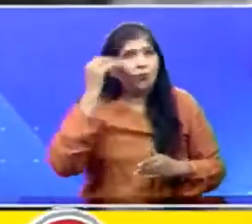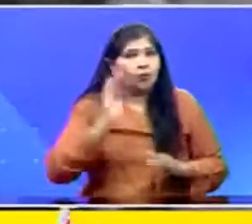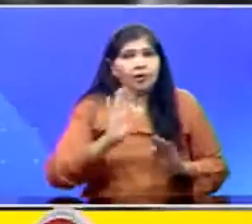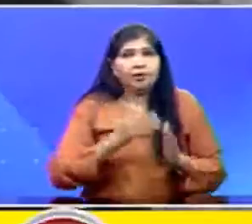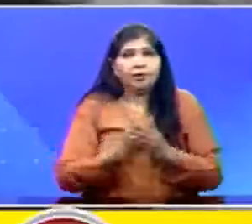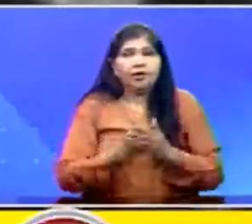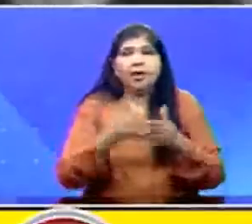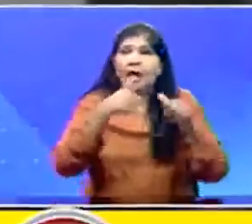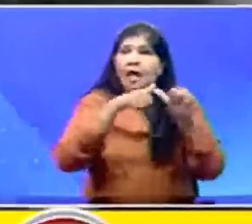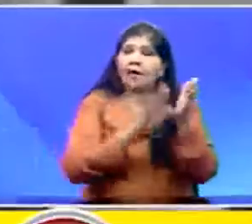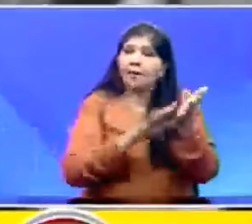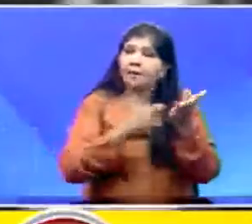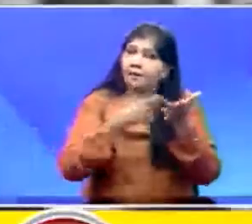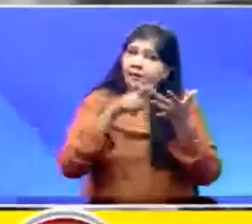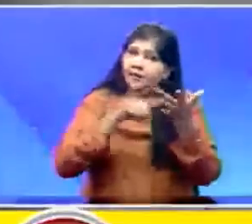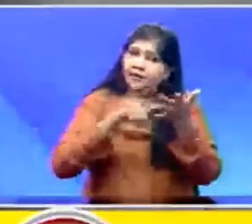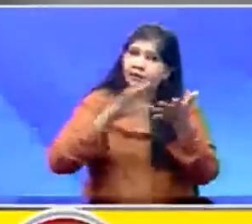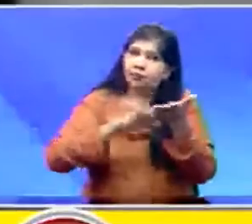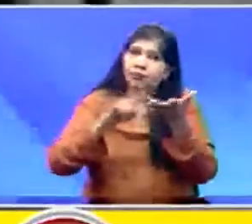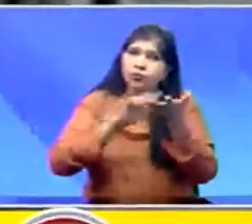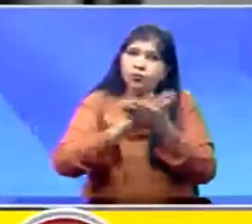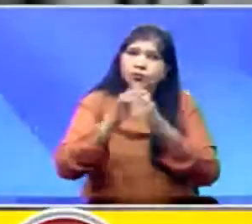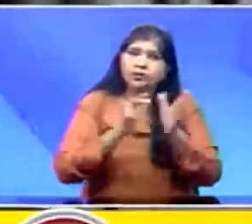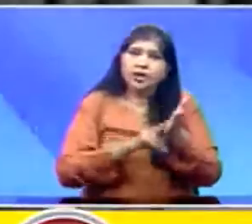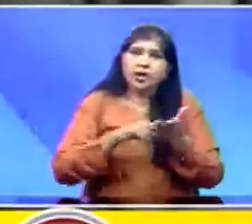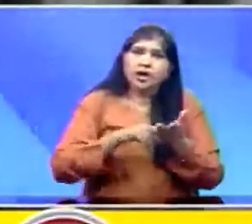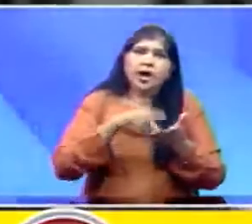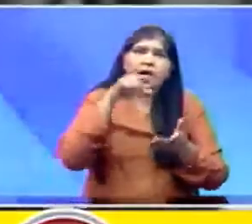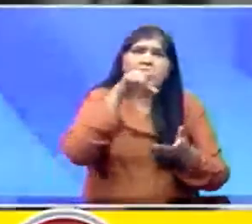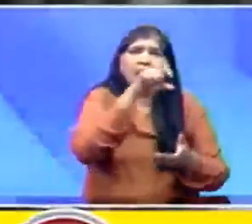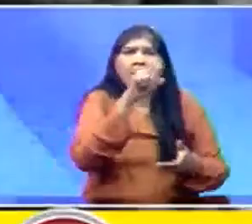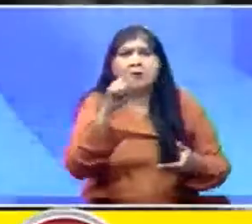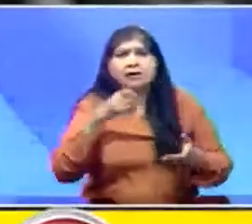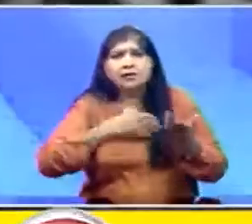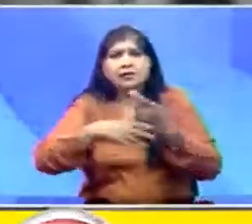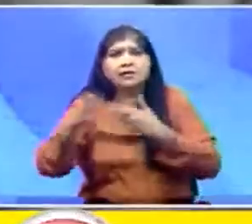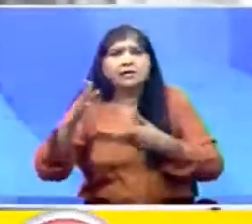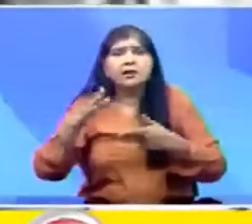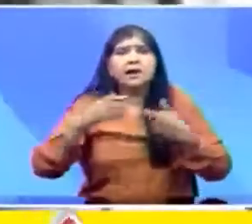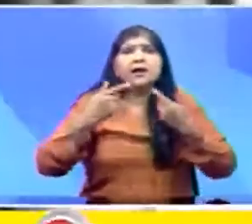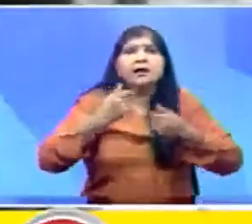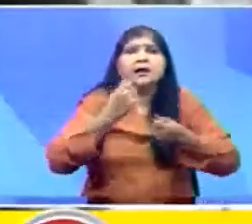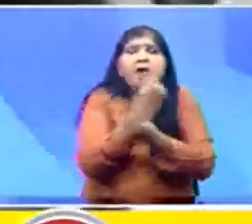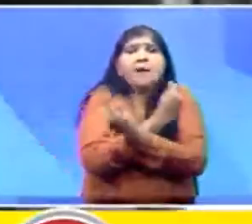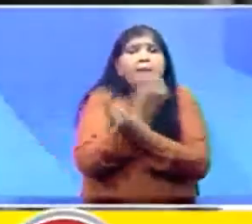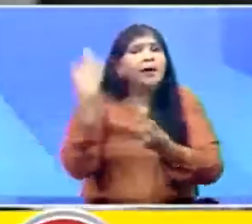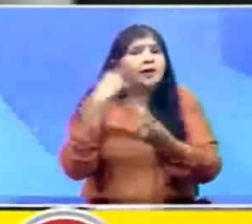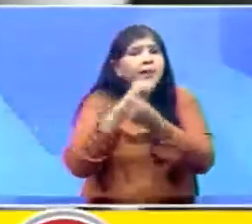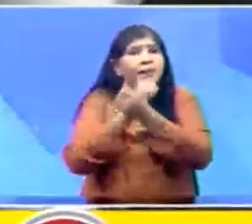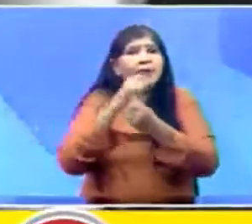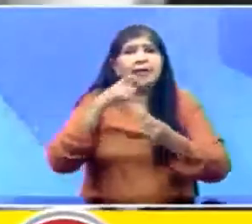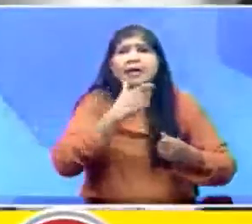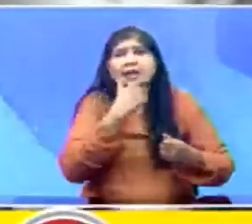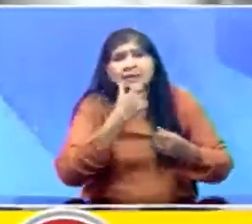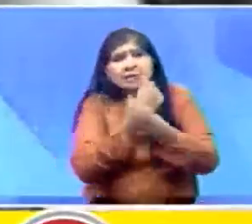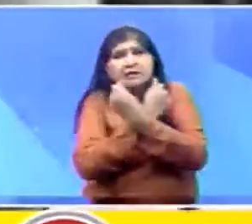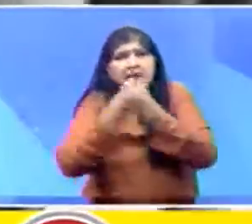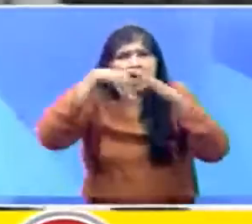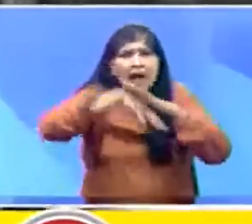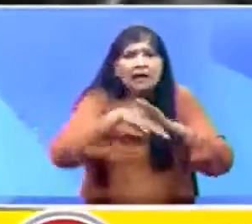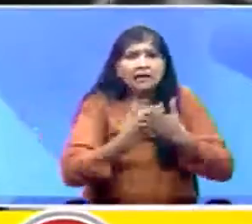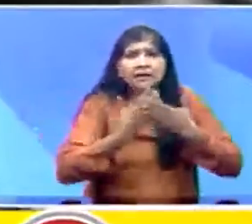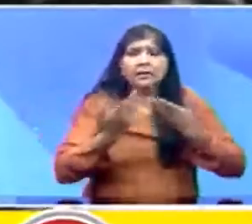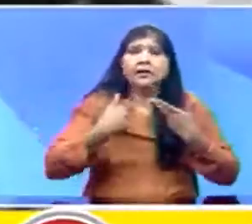अम्रुत महोत्सो सेंक्डो वर्षों की गुलामी से मुक्ति की विजे गाता ही नहीं